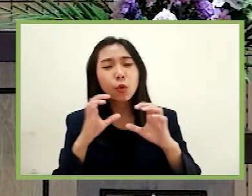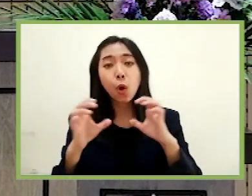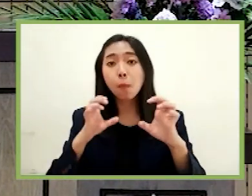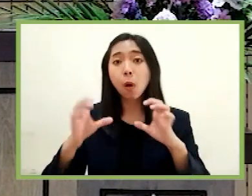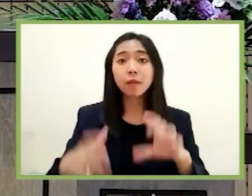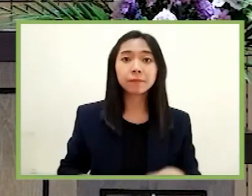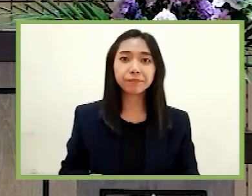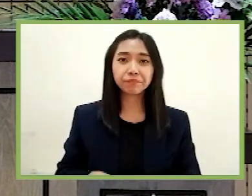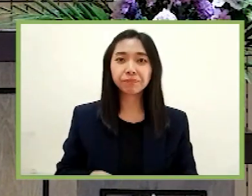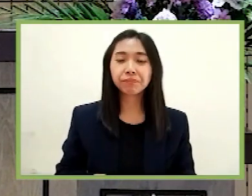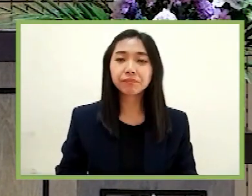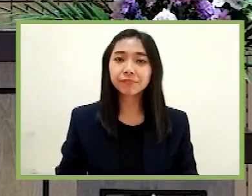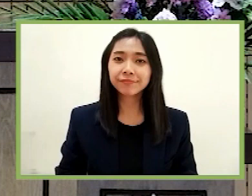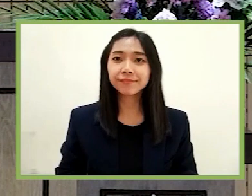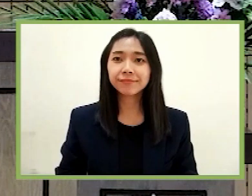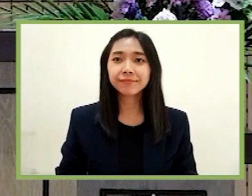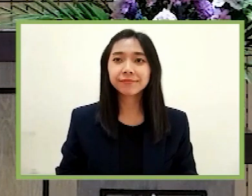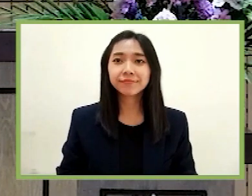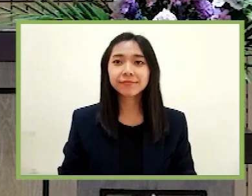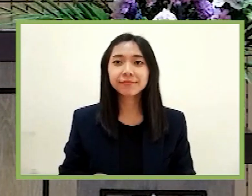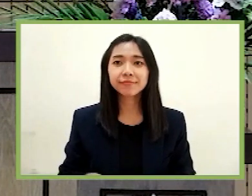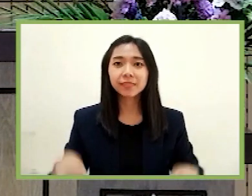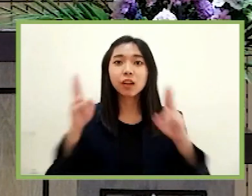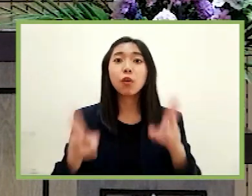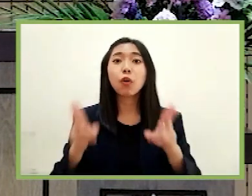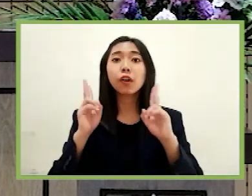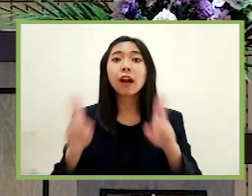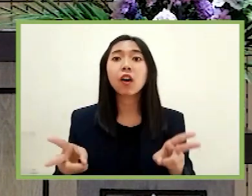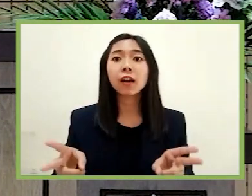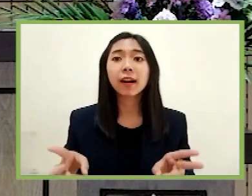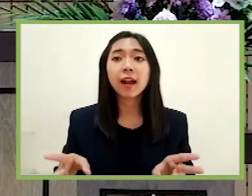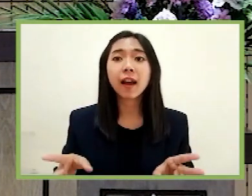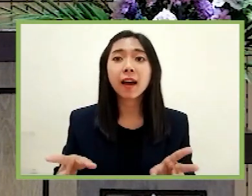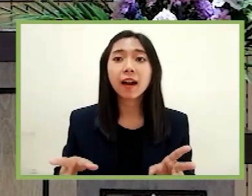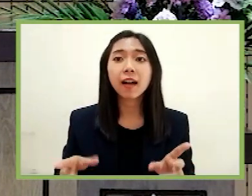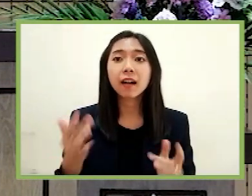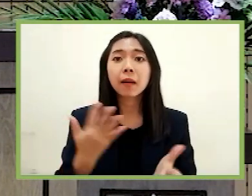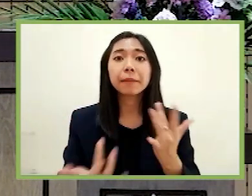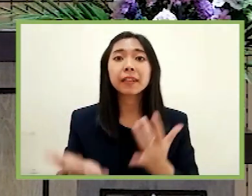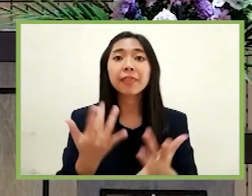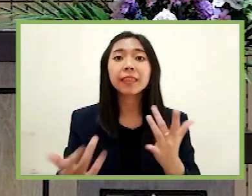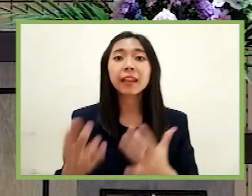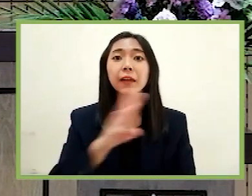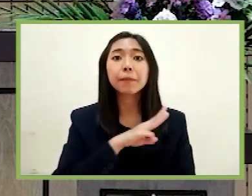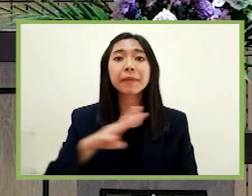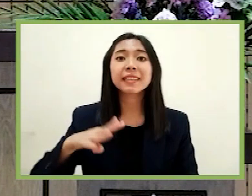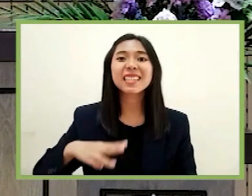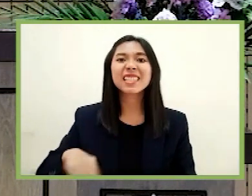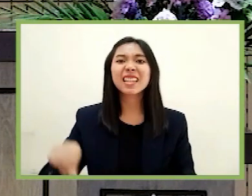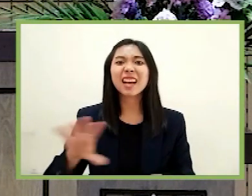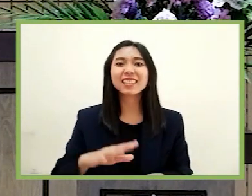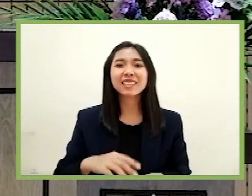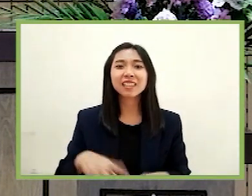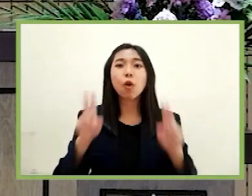berbicara dengan orang orang yang sedang menantikan kedatangan Mesias